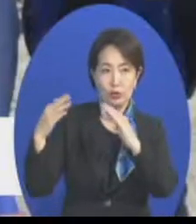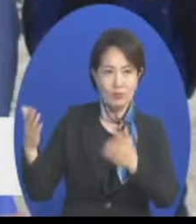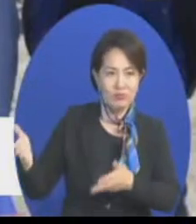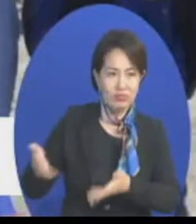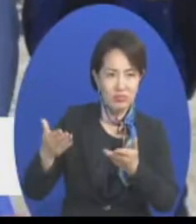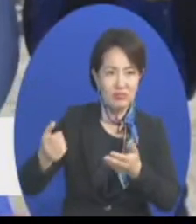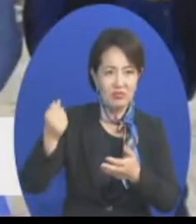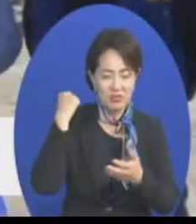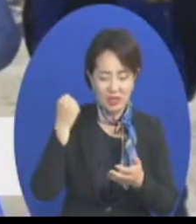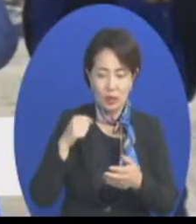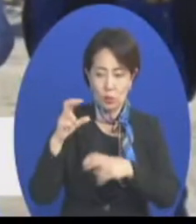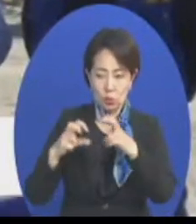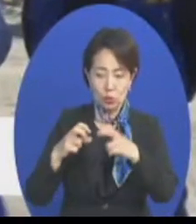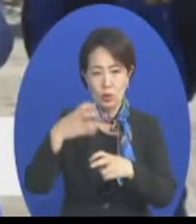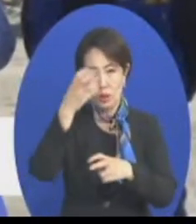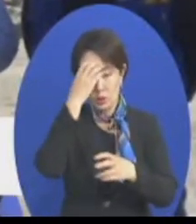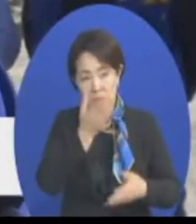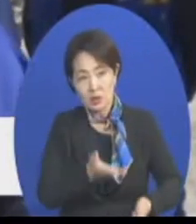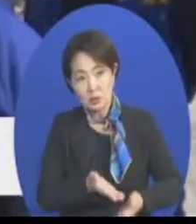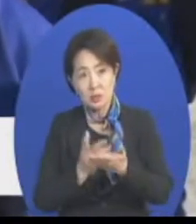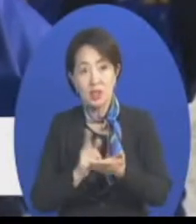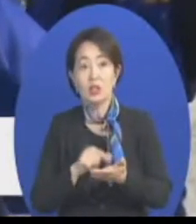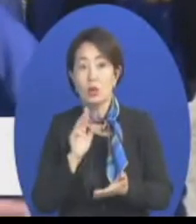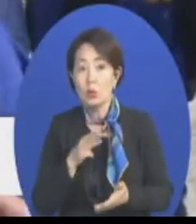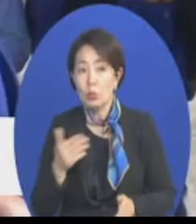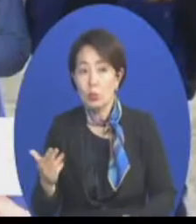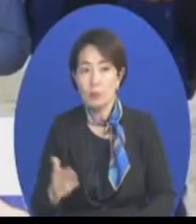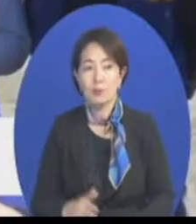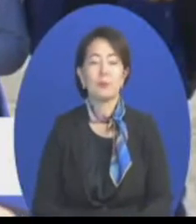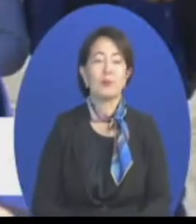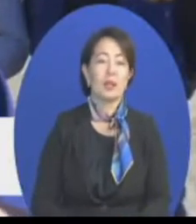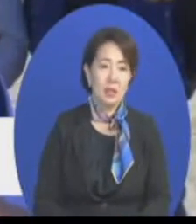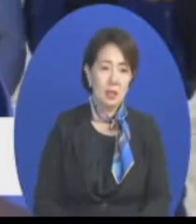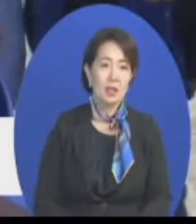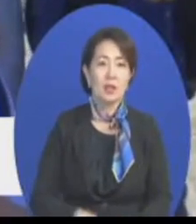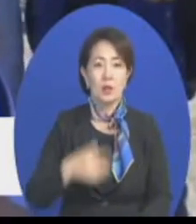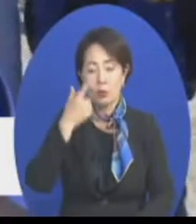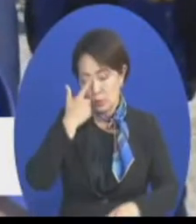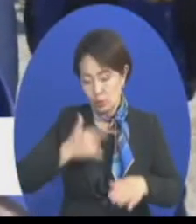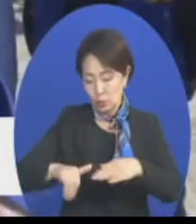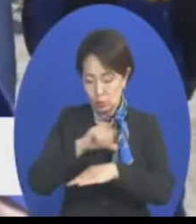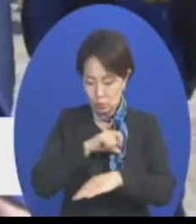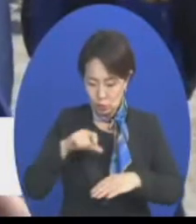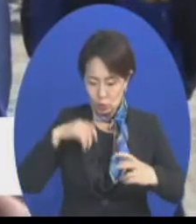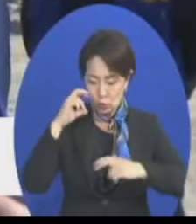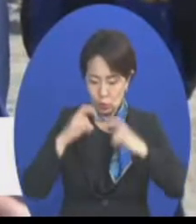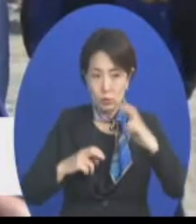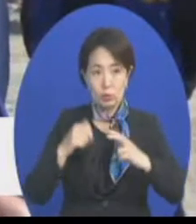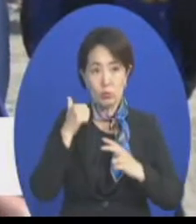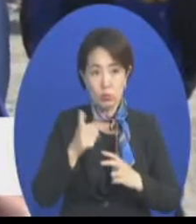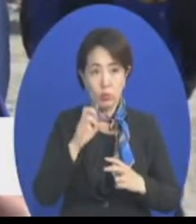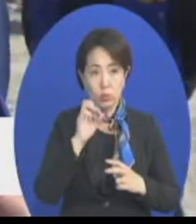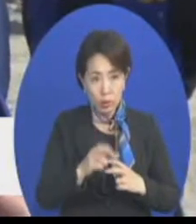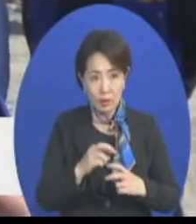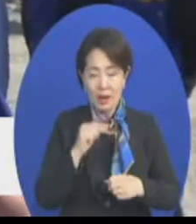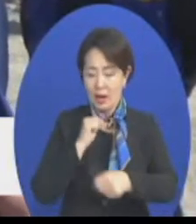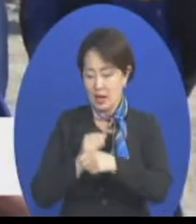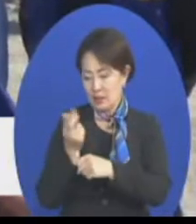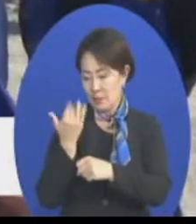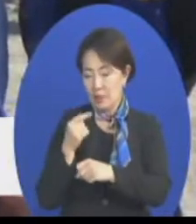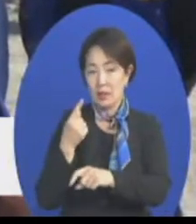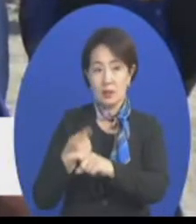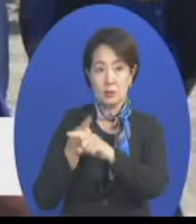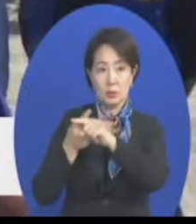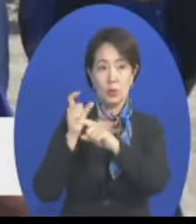өдрөд төрийн бас дэмжлэгүүд болно хэрэгтэй байна тийм ээ. Ер нь Монгол улс үйлдвэрлэгч улс болж ажлын байртай болно.